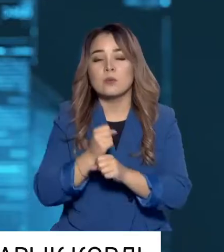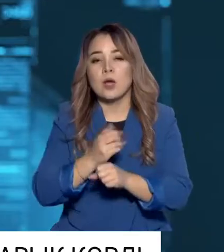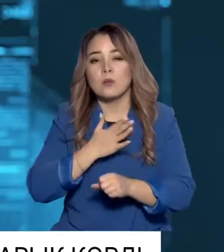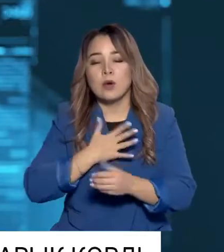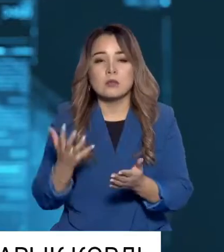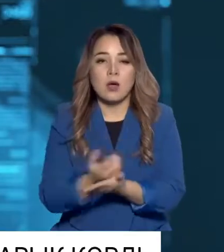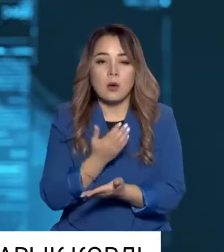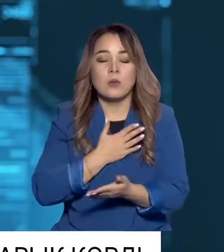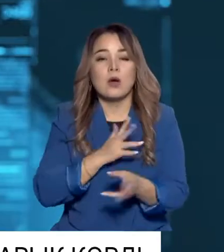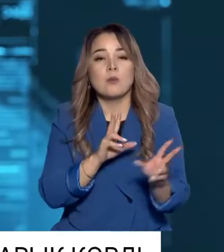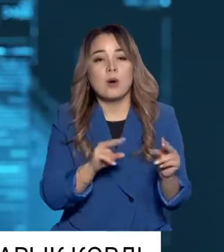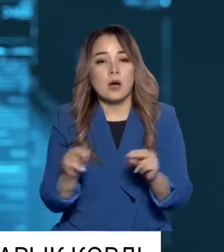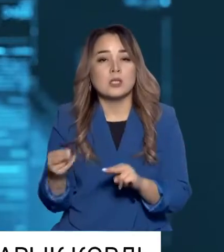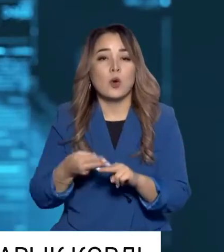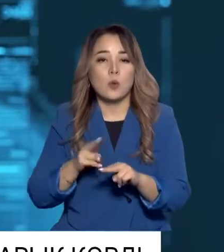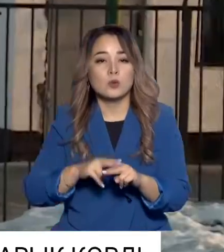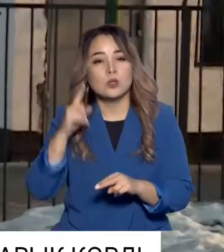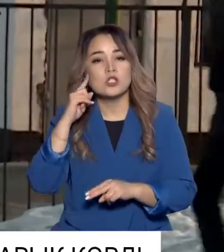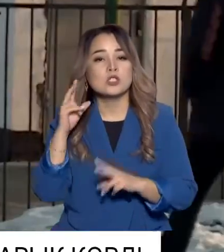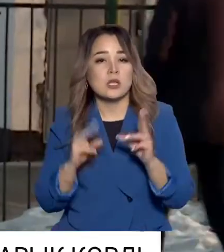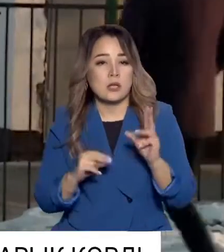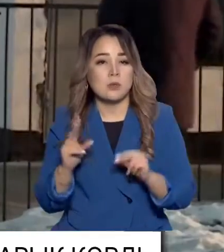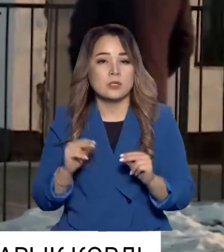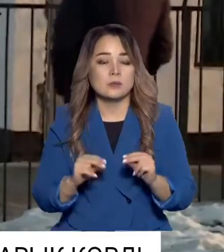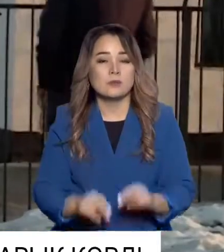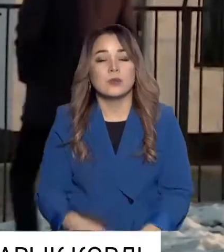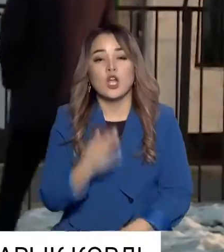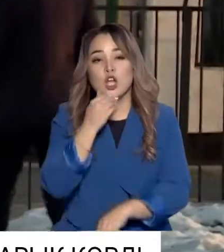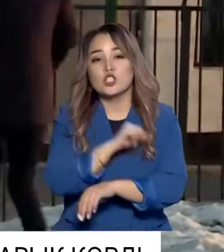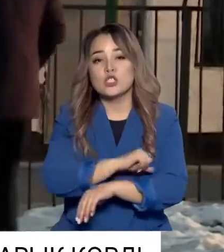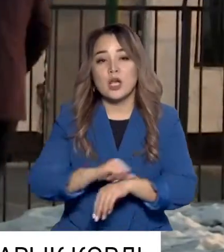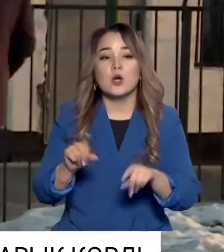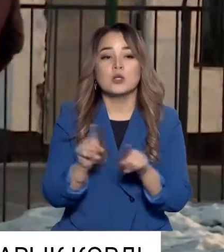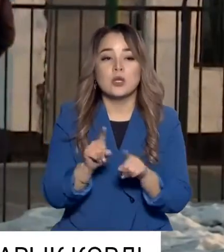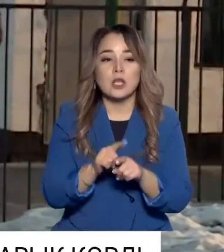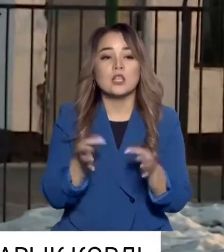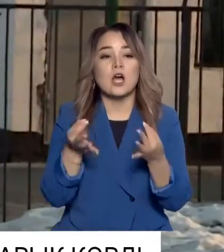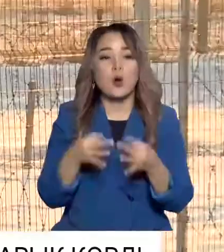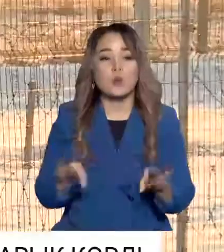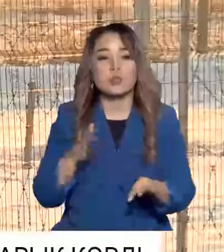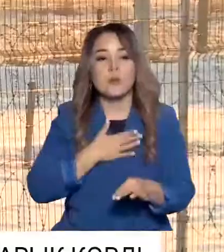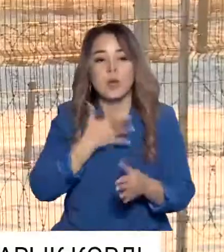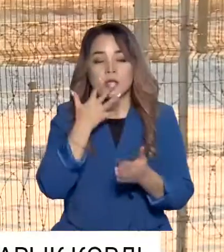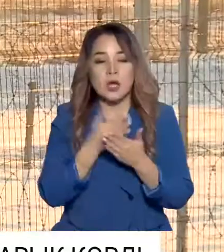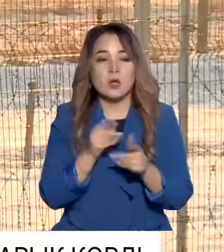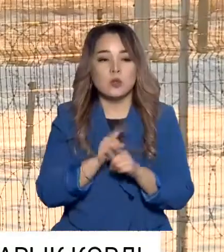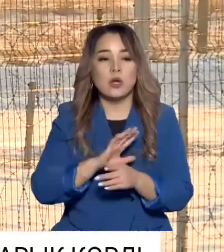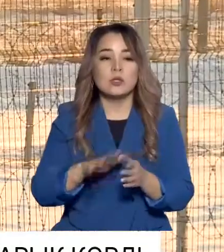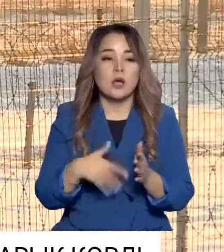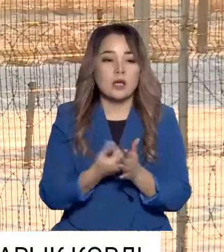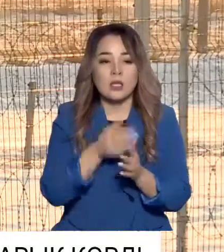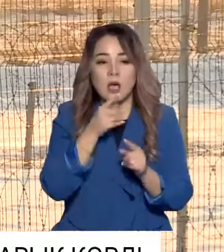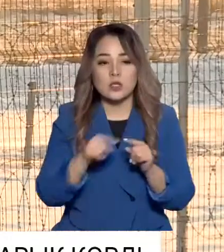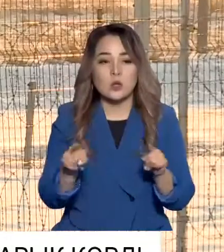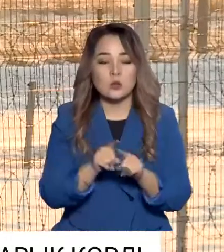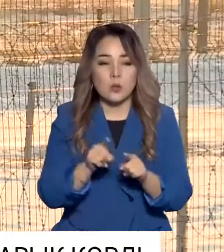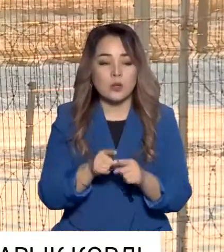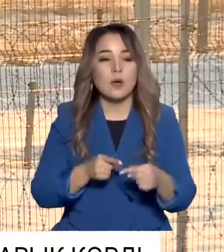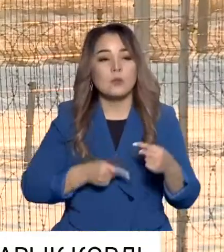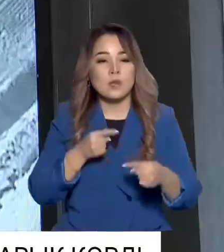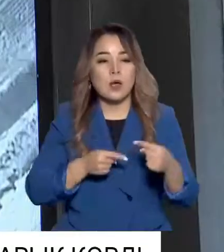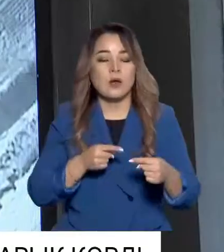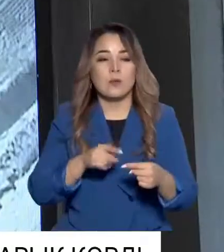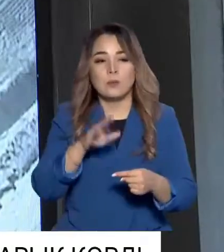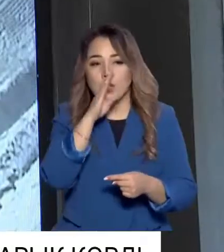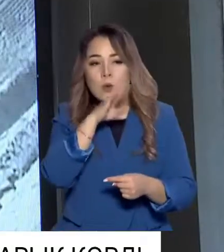ең үлкен бақытым да осы деп санаймын. Шекараны шегендемей тәуелсізбіз деу шекілік. Әлі күнге жер даулап, жауласып жүрген елдер